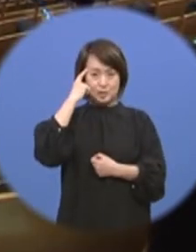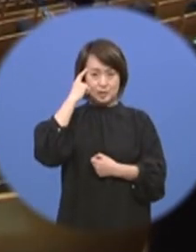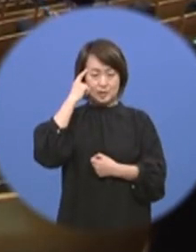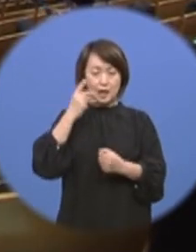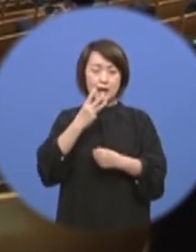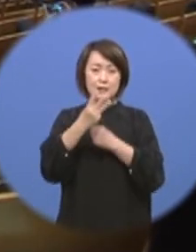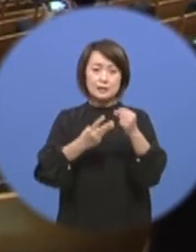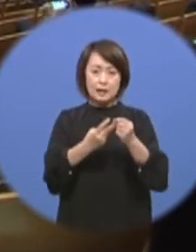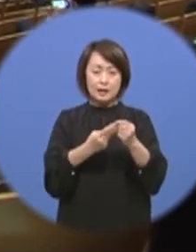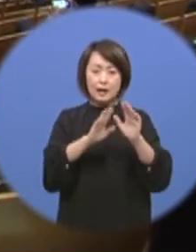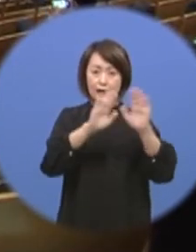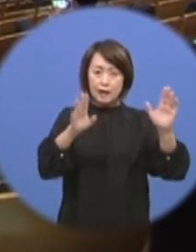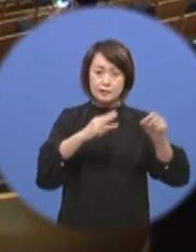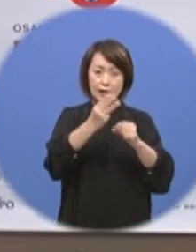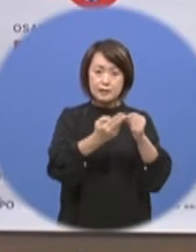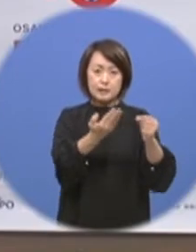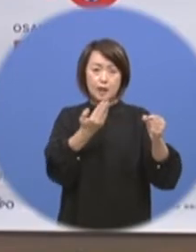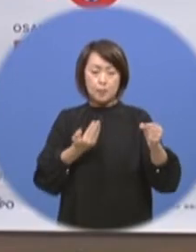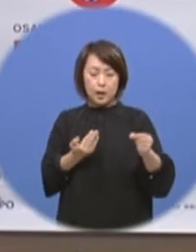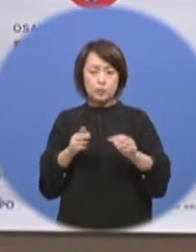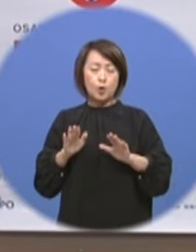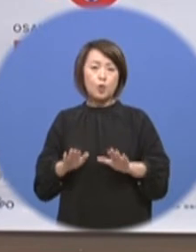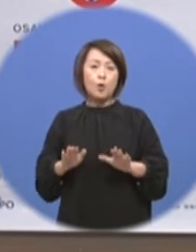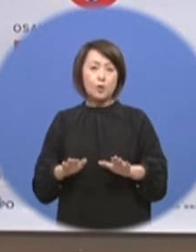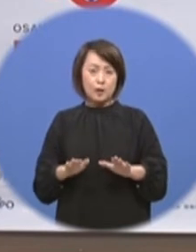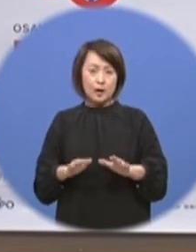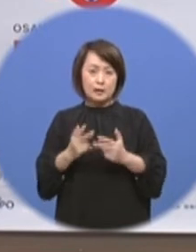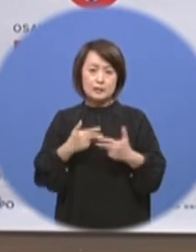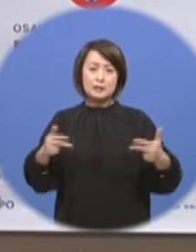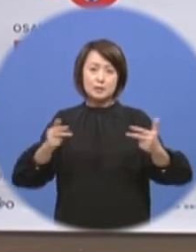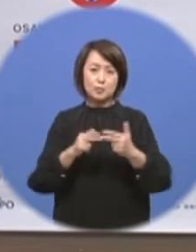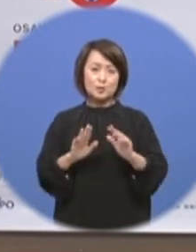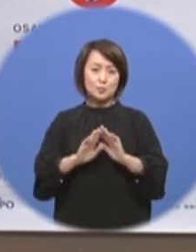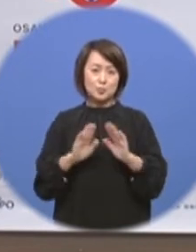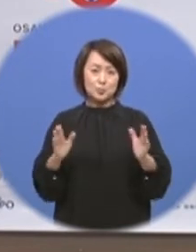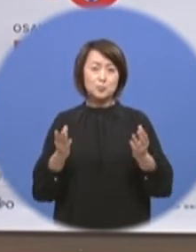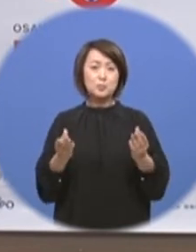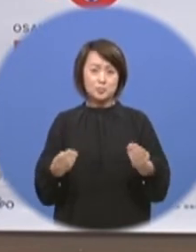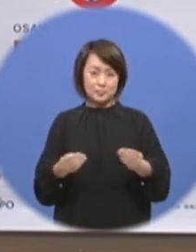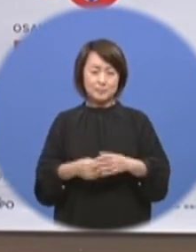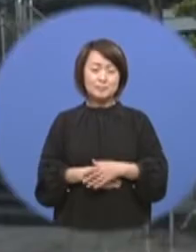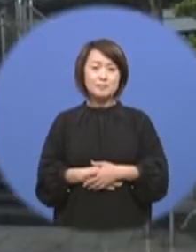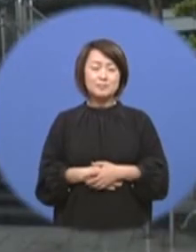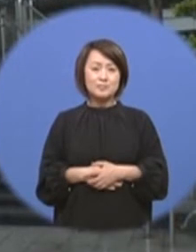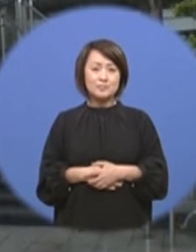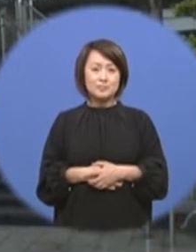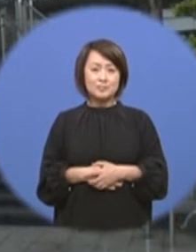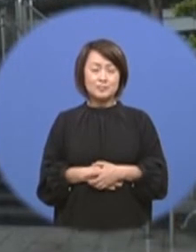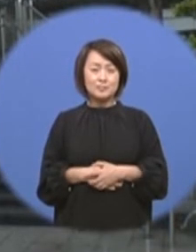このタイミングでキックをとしてシンポジウムを開催させていただきました